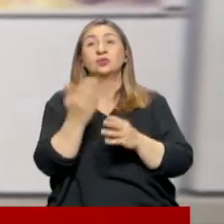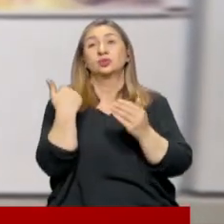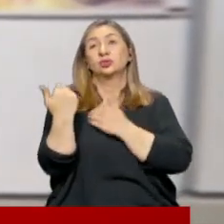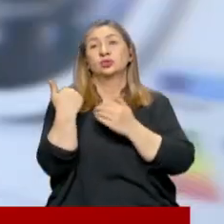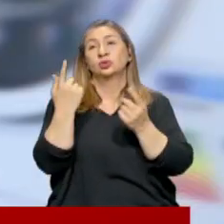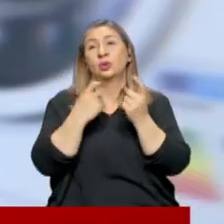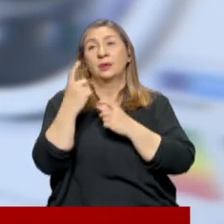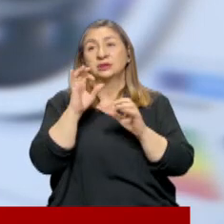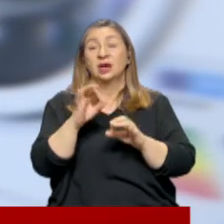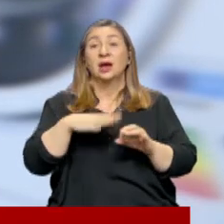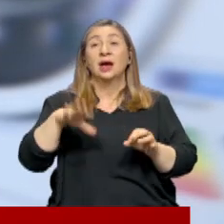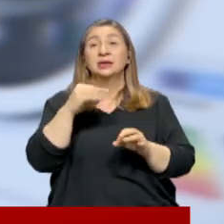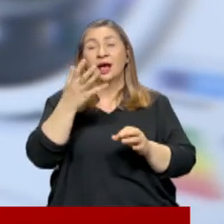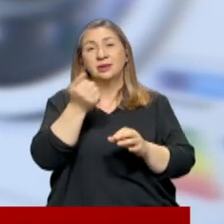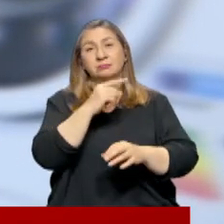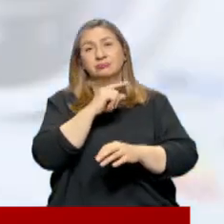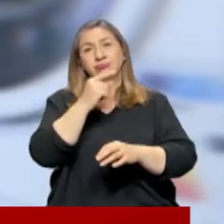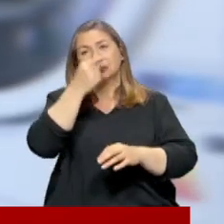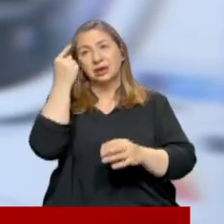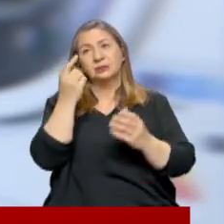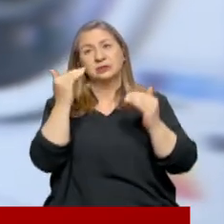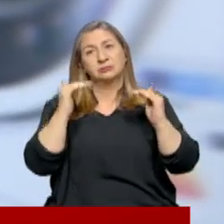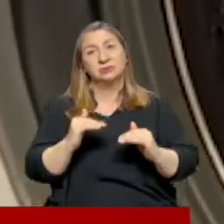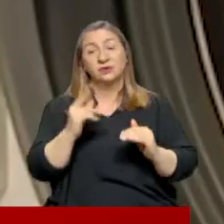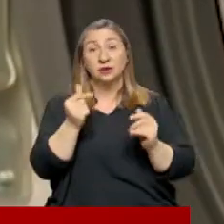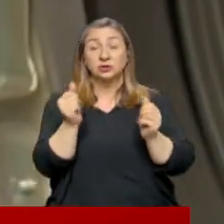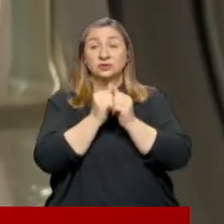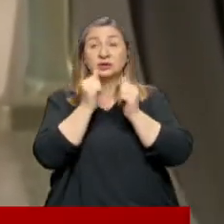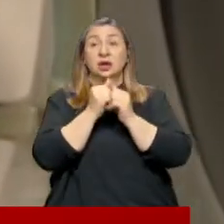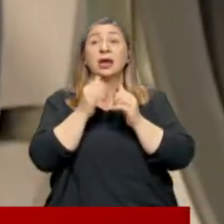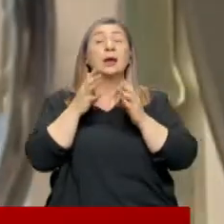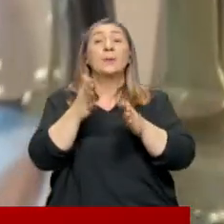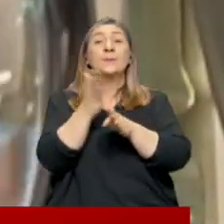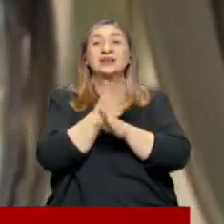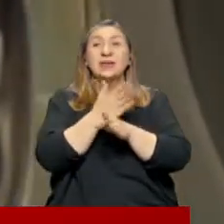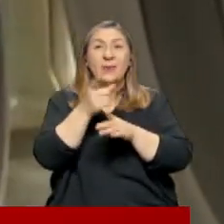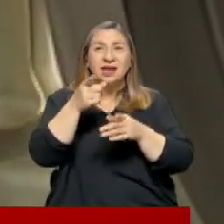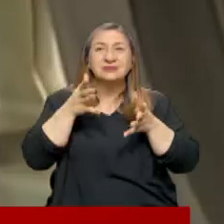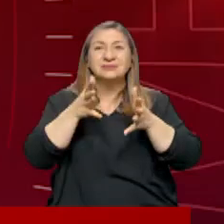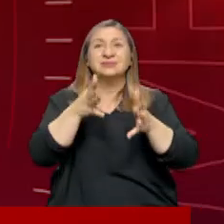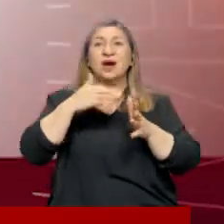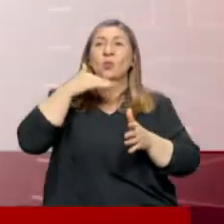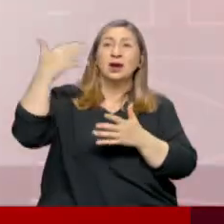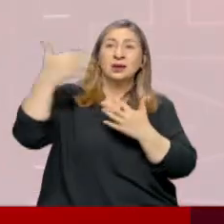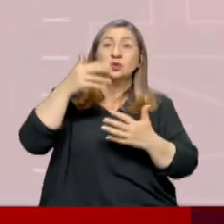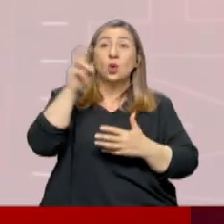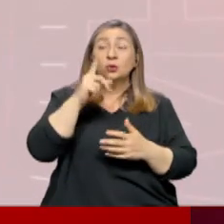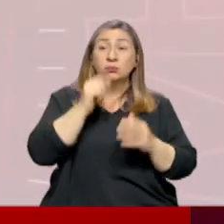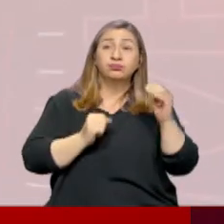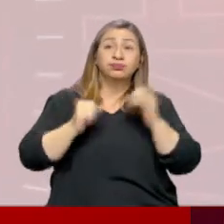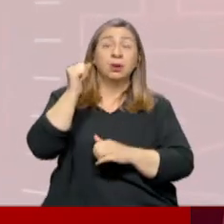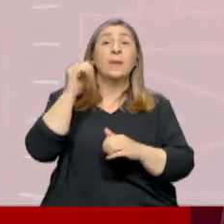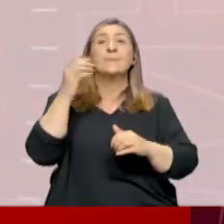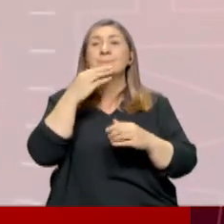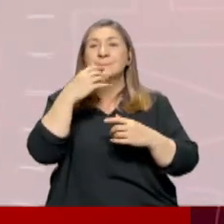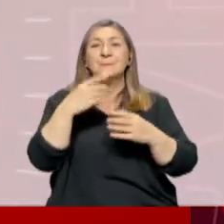sormaya başladılar. Herkesin alım imkanı biraz kısıldı. Fiyatlar katlandı. İthal ham madde fiyatları döviz nedeniyle yükseldi. En başta